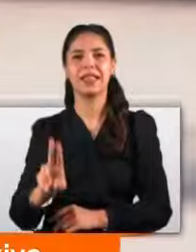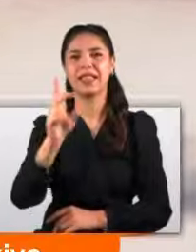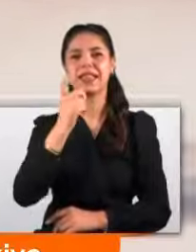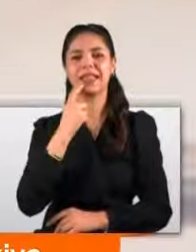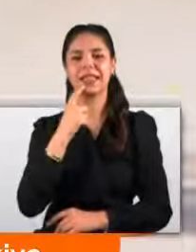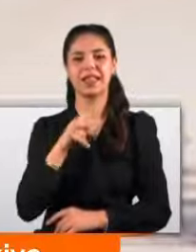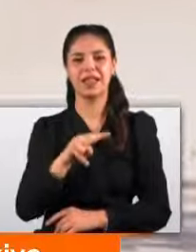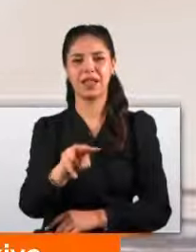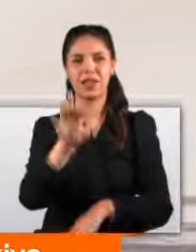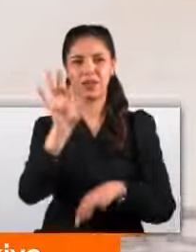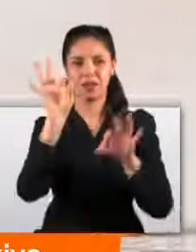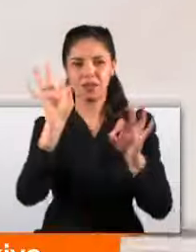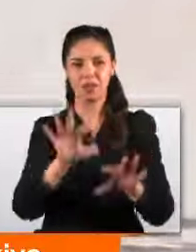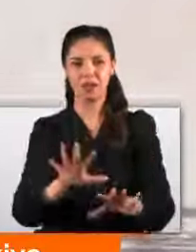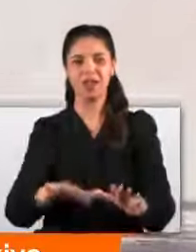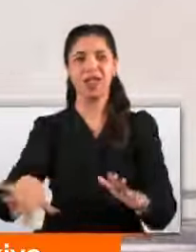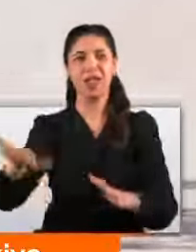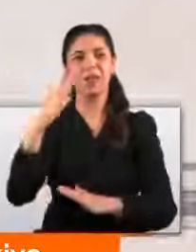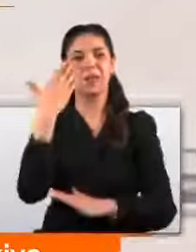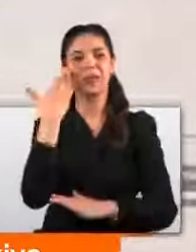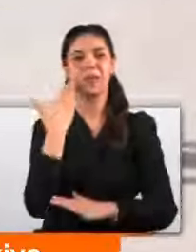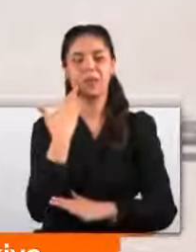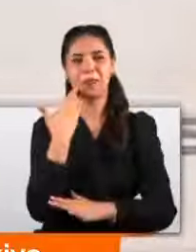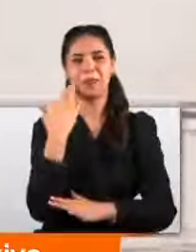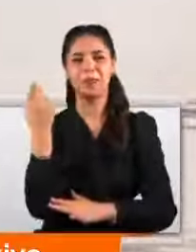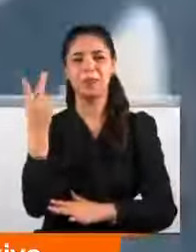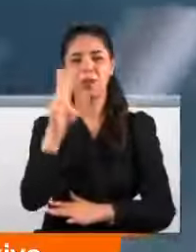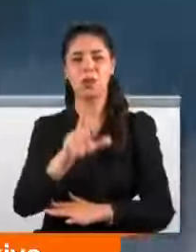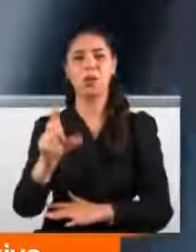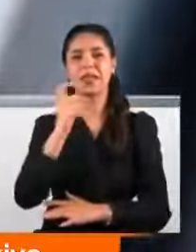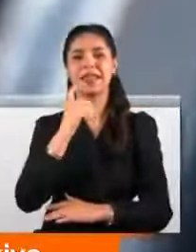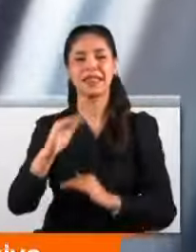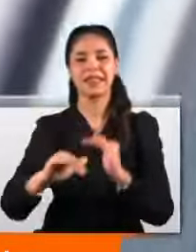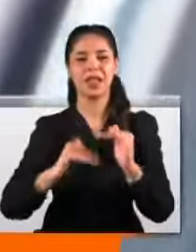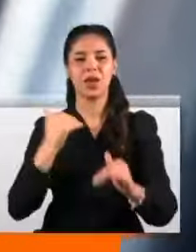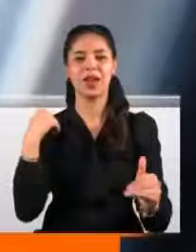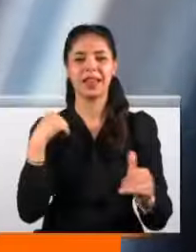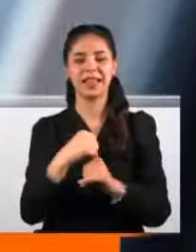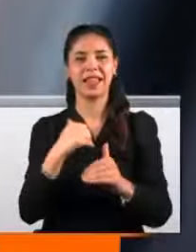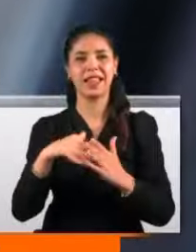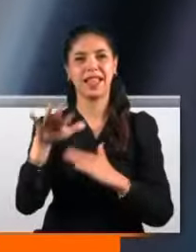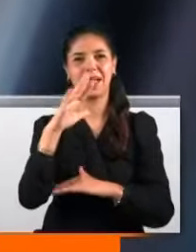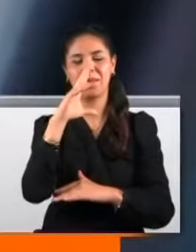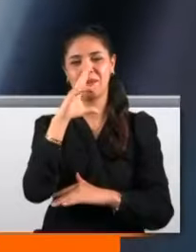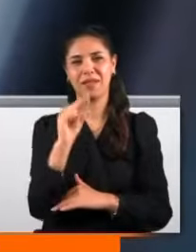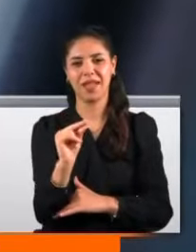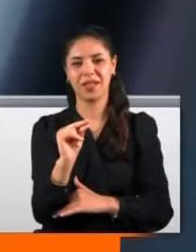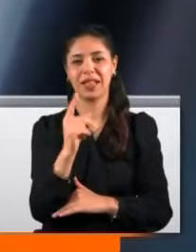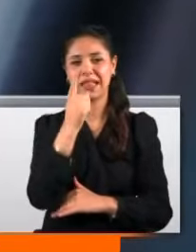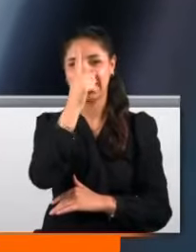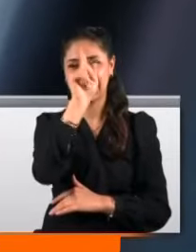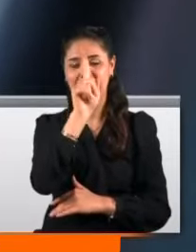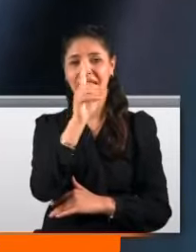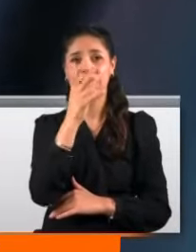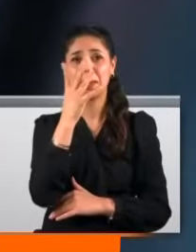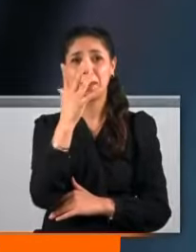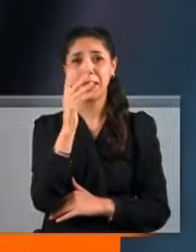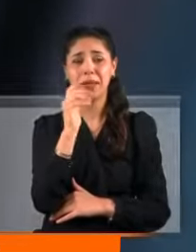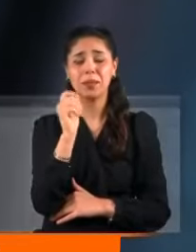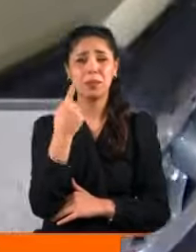yola çıktığında herkesi kendine hayran bırakıyordu. 37 yıl sonra yine ilgi odağı. Üstelik sadece